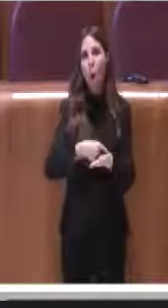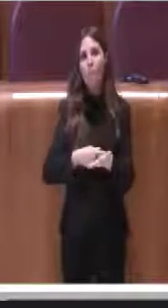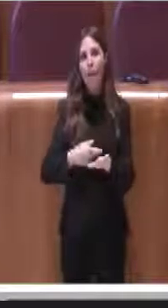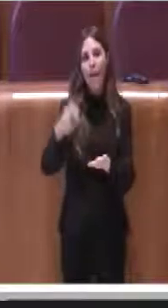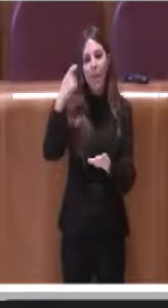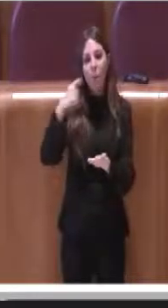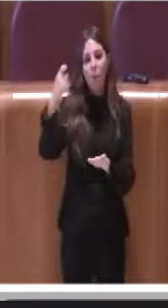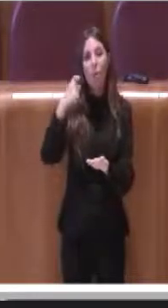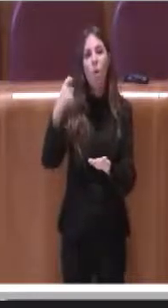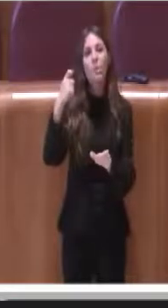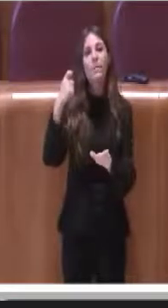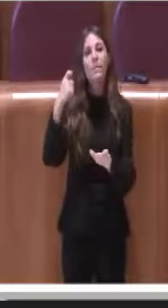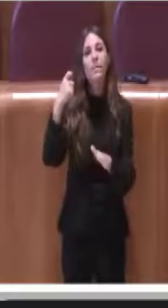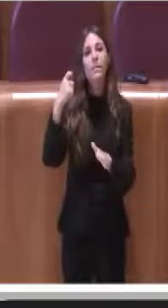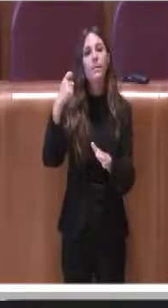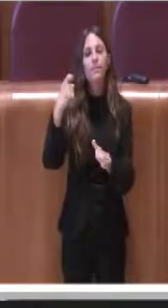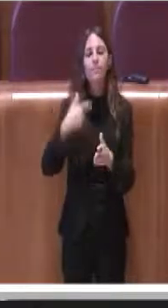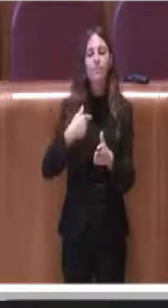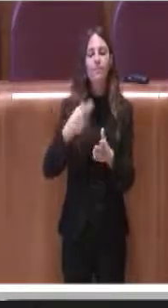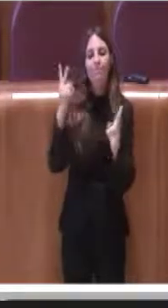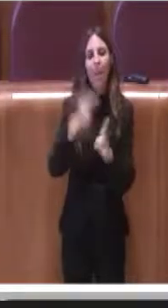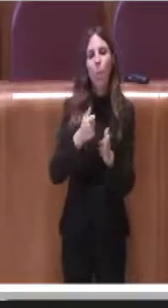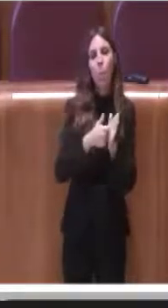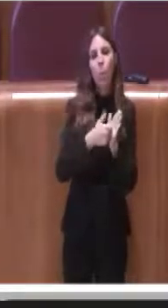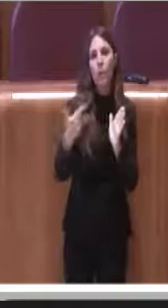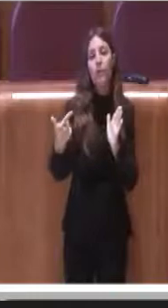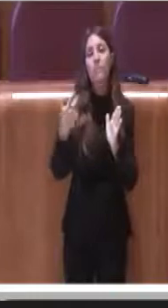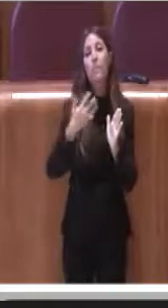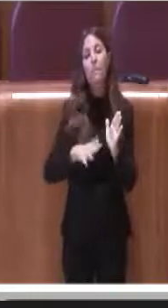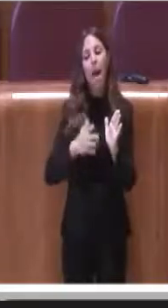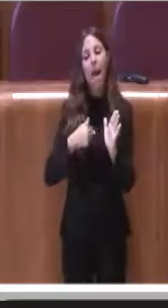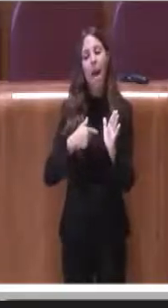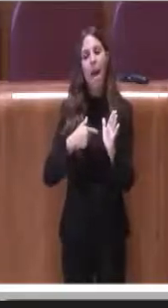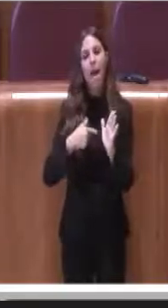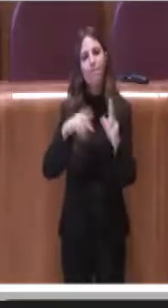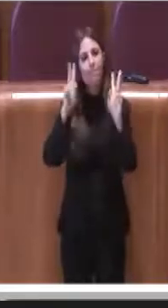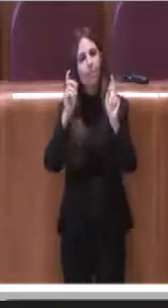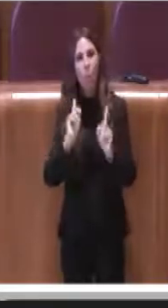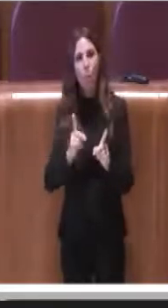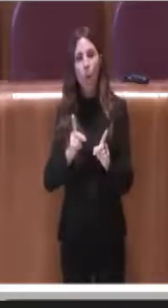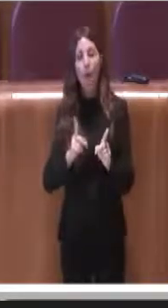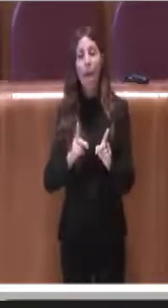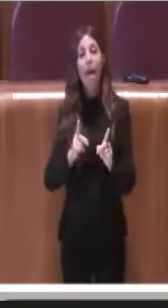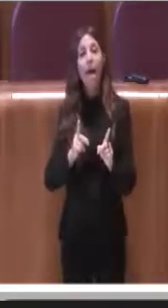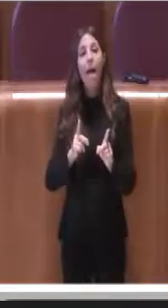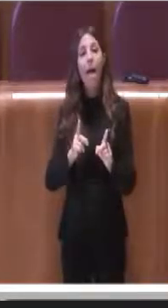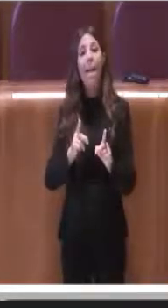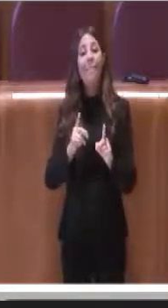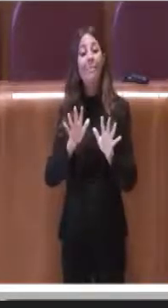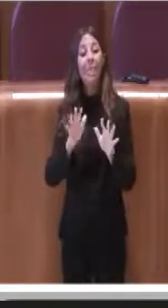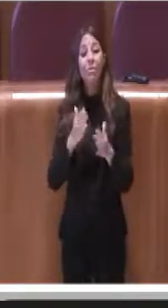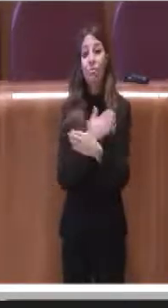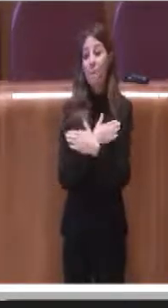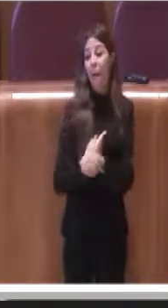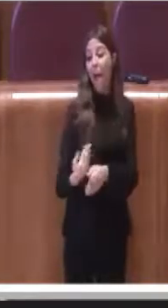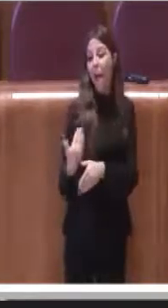ricorsi abbastanza importanti. Ma il punto è questo: lo scorso 10 maggio